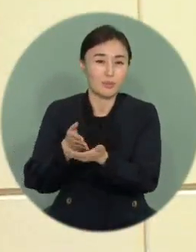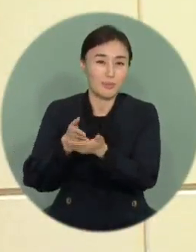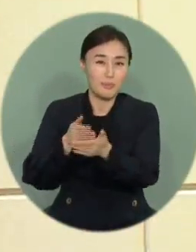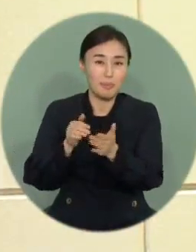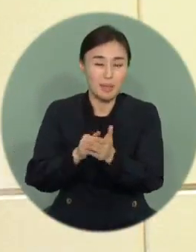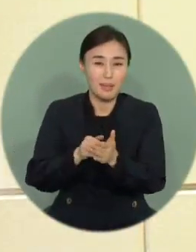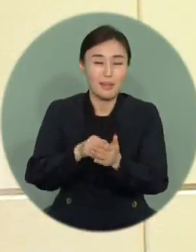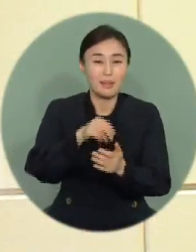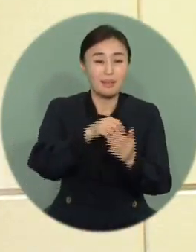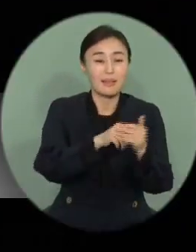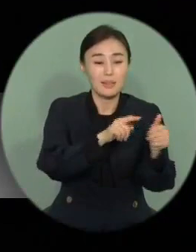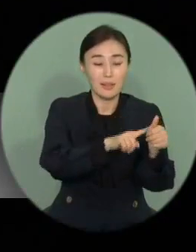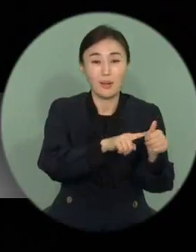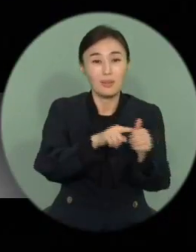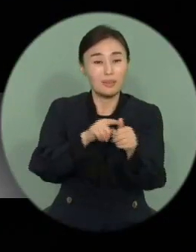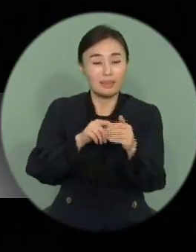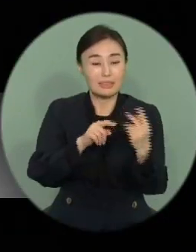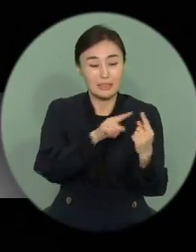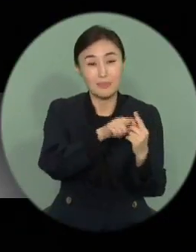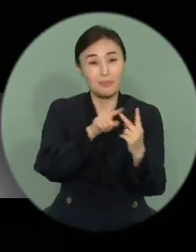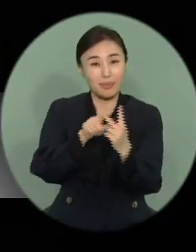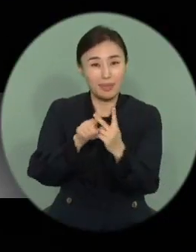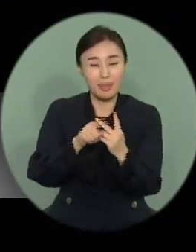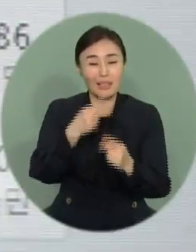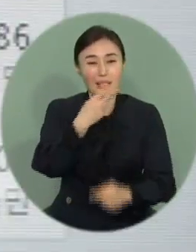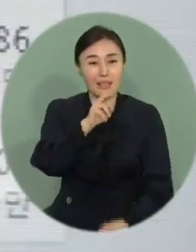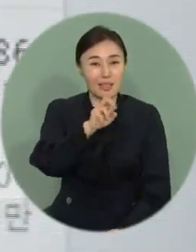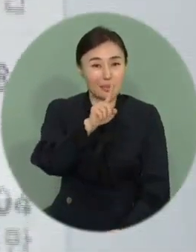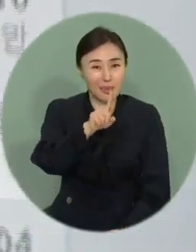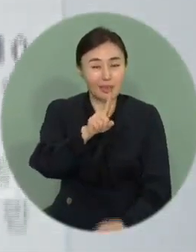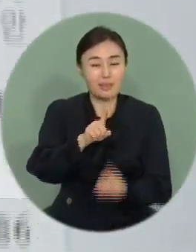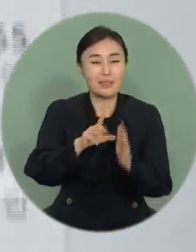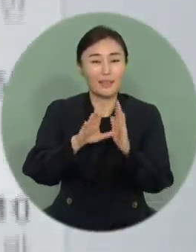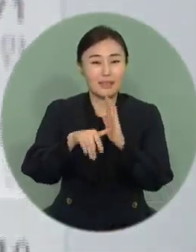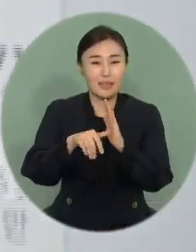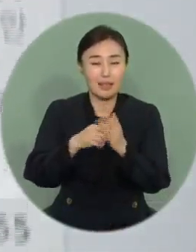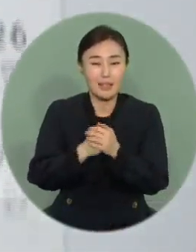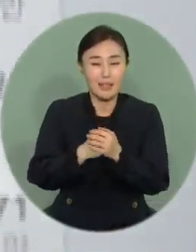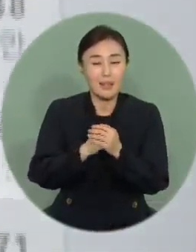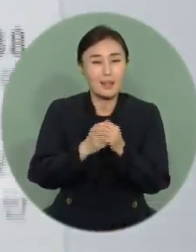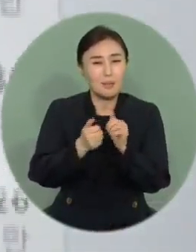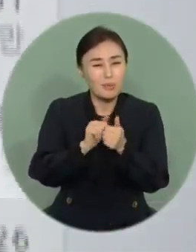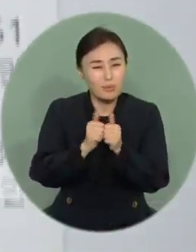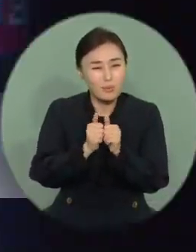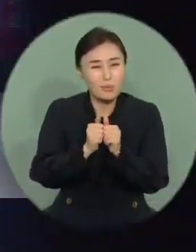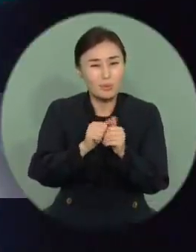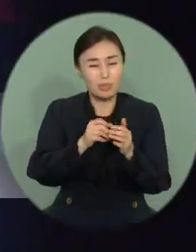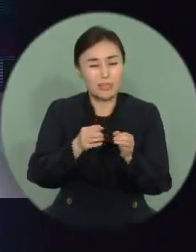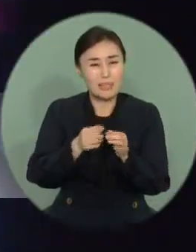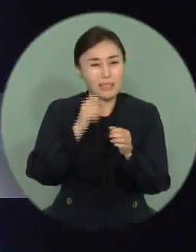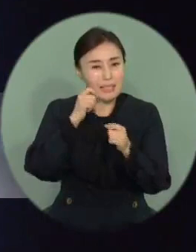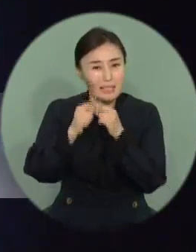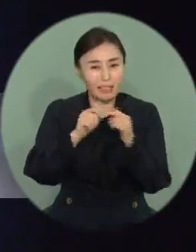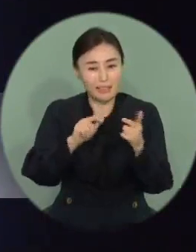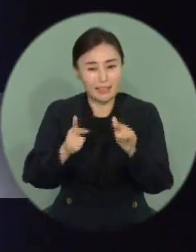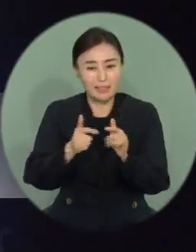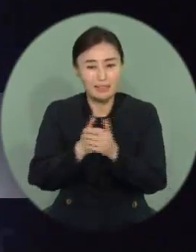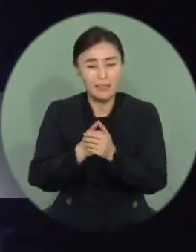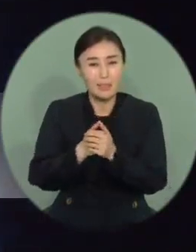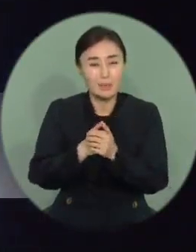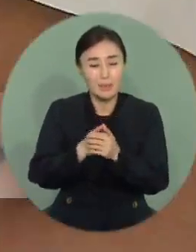성씨와 전시는 지난 2020년과 2021년 코인 투자 사기 혐의 등으로 수사를 받게 된 모시